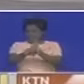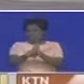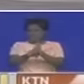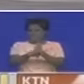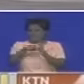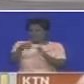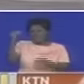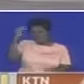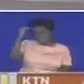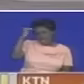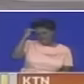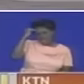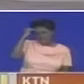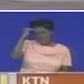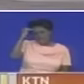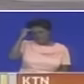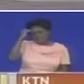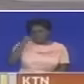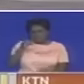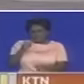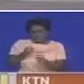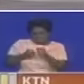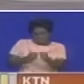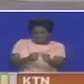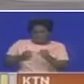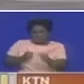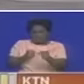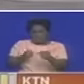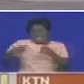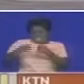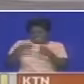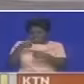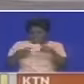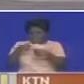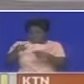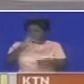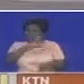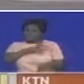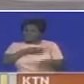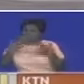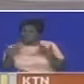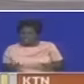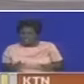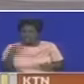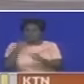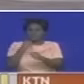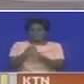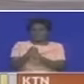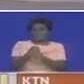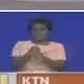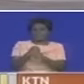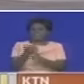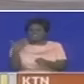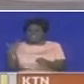alikuwa anajifunza juu ya kuwa seremala, ikifika miaka 4 atakuwa amesaidika kutengeneza